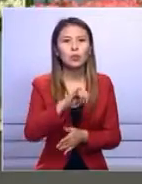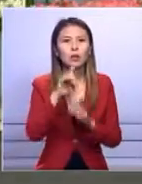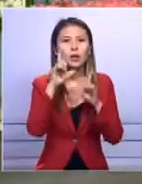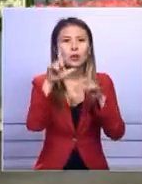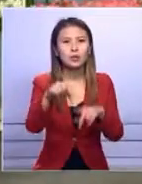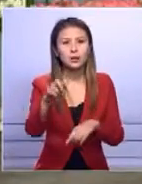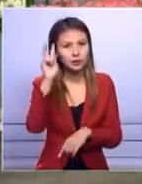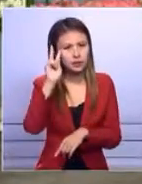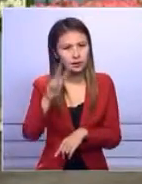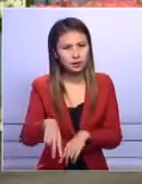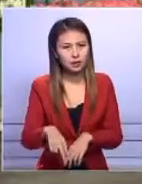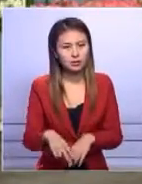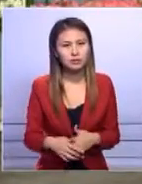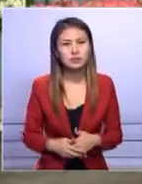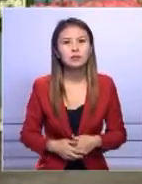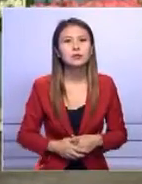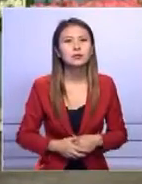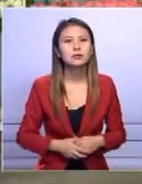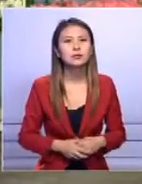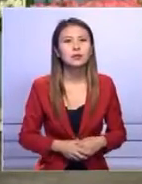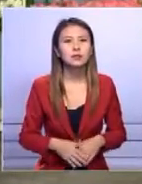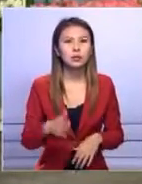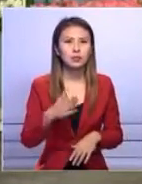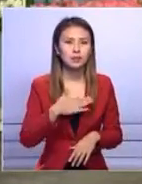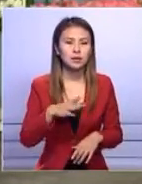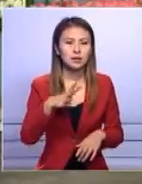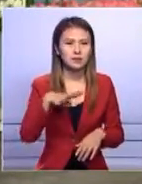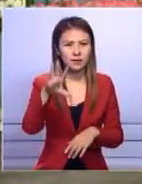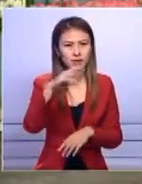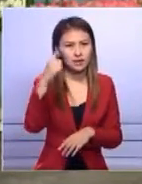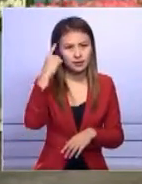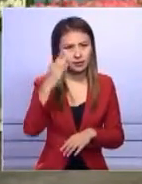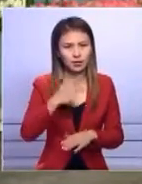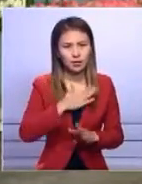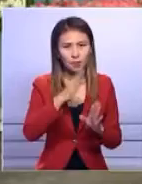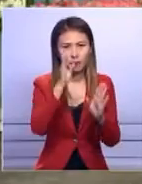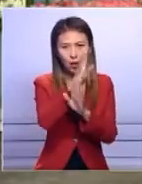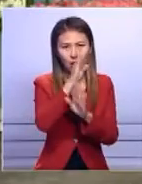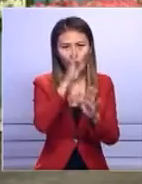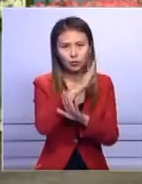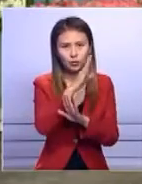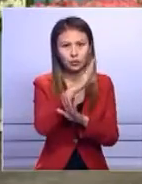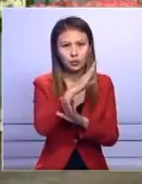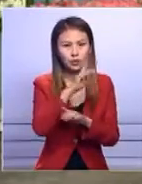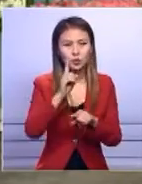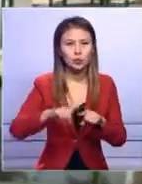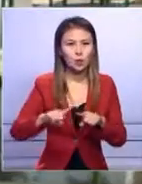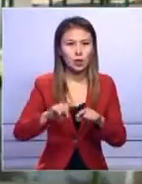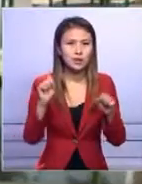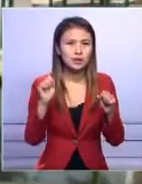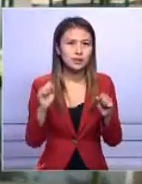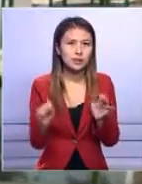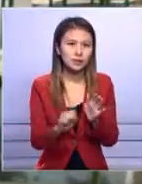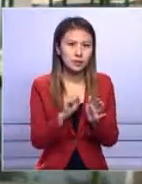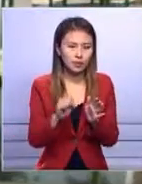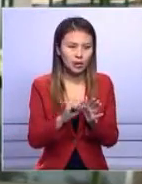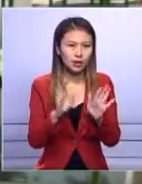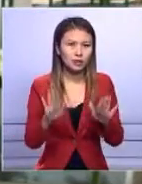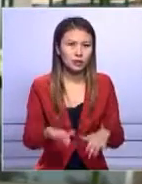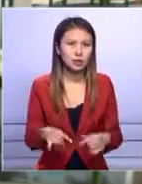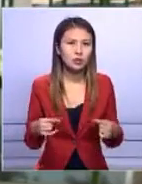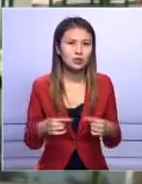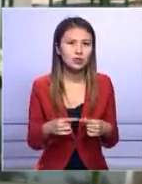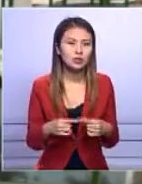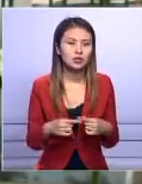білмей. Енді бізден дауырайын білесіз. Ертен келе жатқан қақаған қысың бар. Осында қыста 9